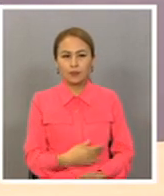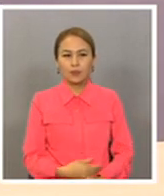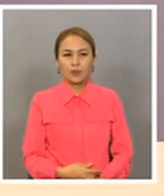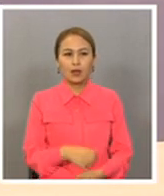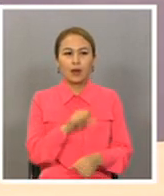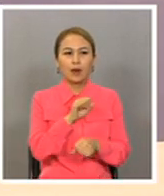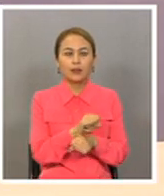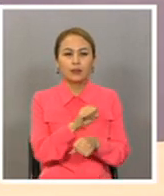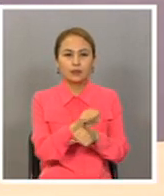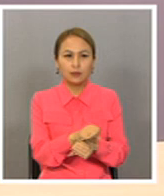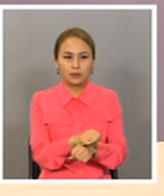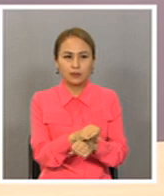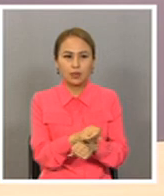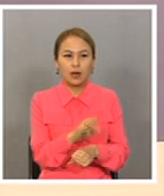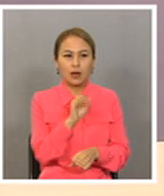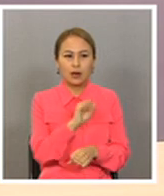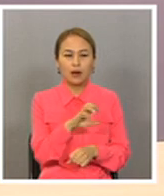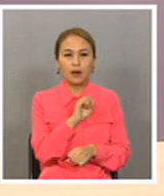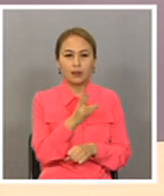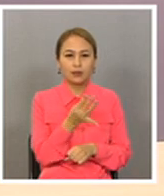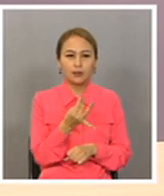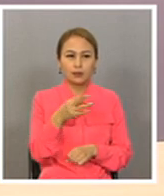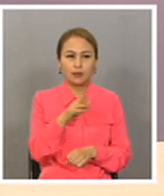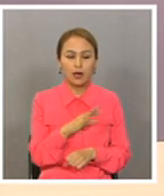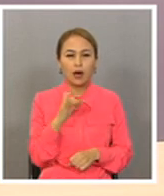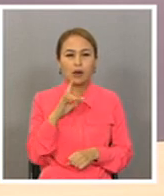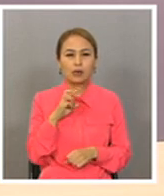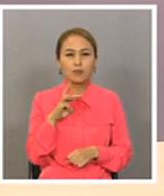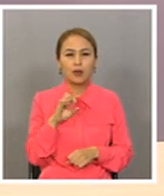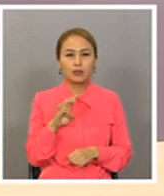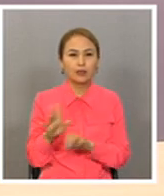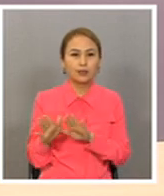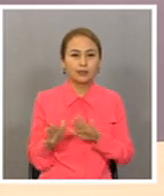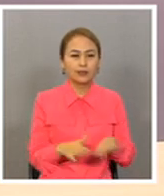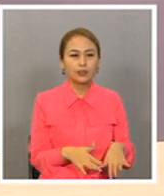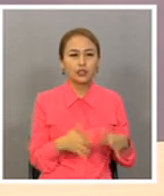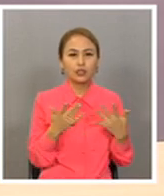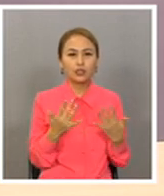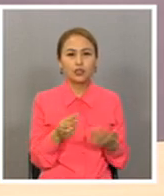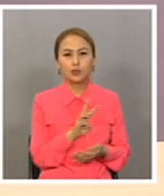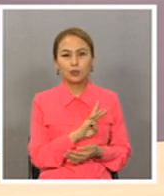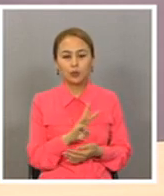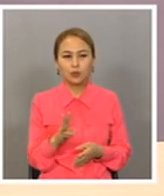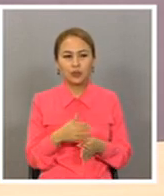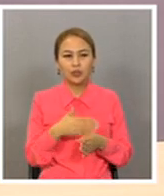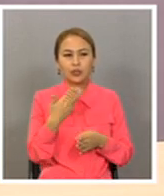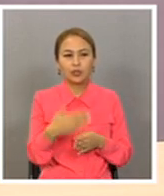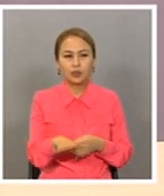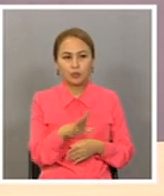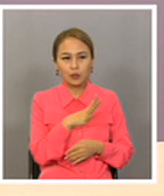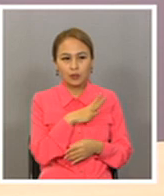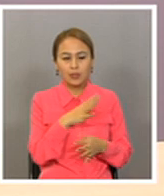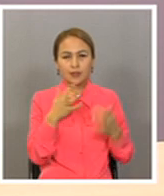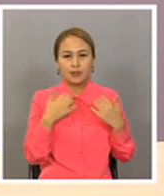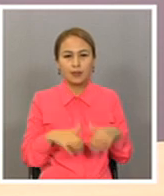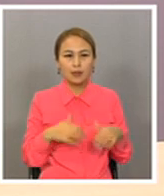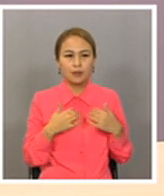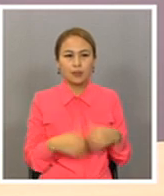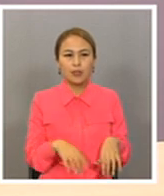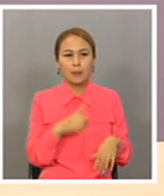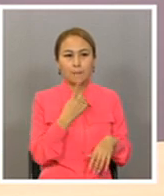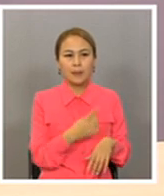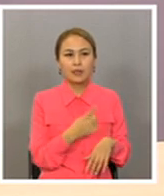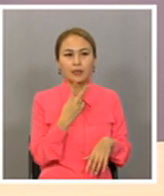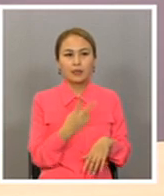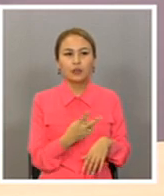Ayaldadı. Al Aliya Armandan кейін неше минут кеш шыққан? Санаймыз 1,